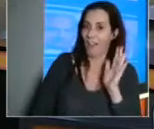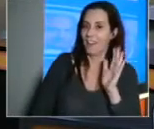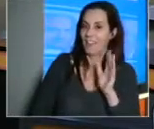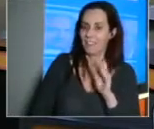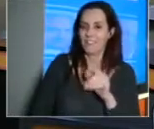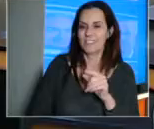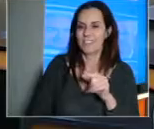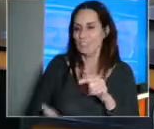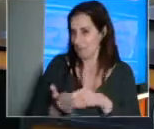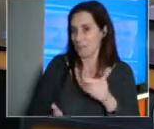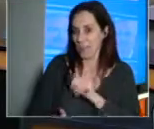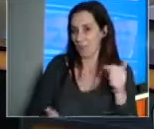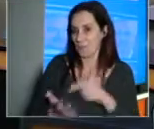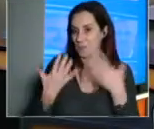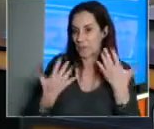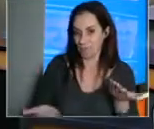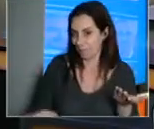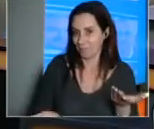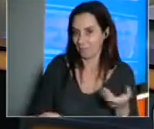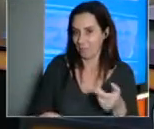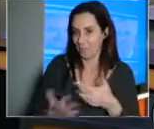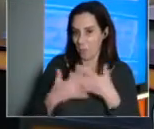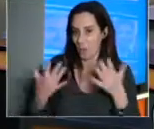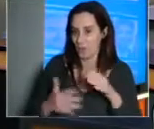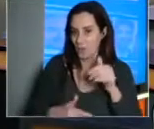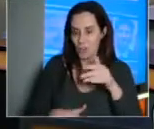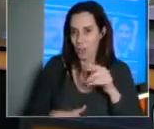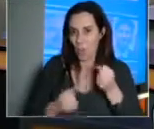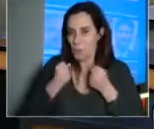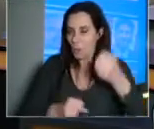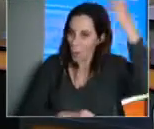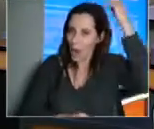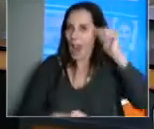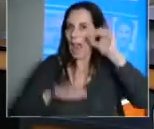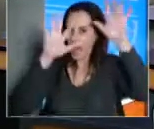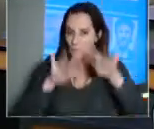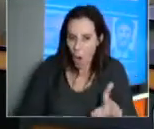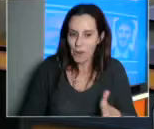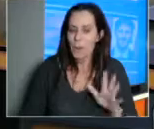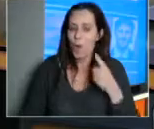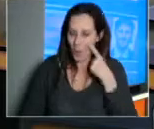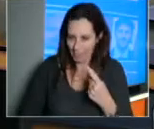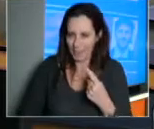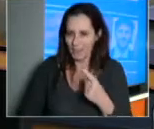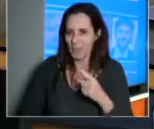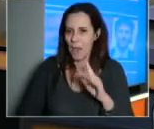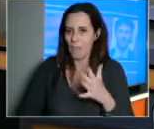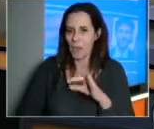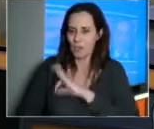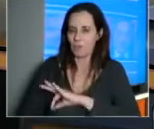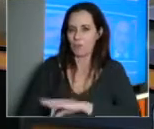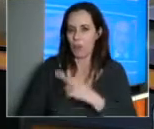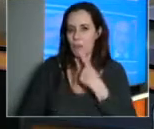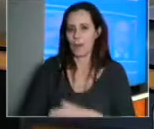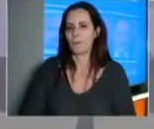שמסע ומתן, בשביל אחלה מזג אוויר בשביל מסע ומתן, כי ברור של החרמון הם לא ייסו, אז לפחות שיעשו משהו מועיל. בואו נראה רגע את מה שאביגדור ליברמן